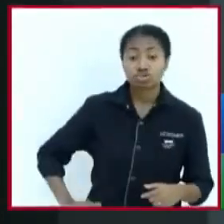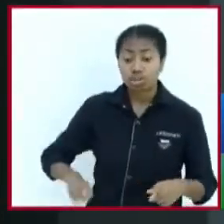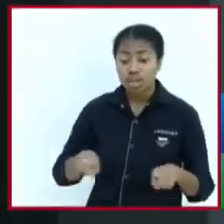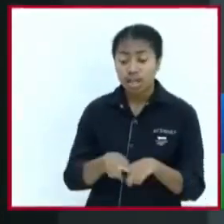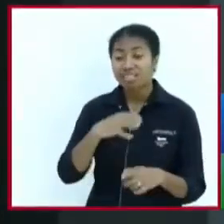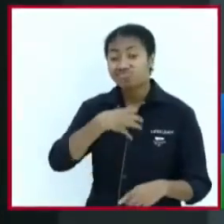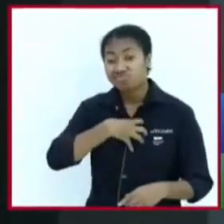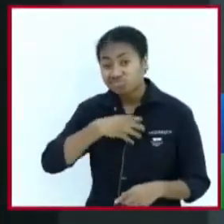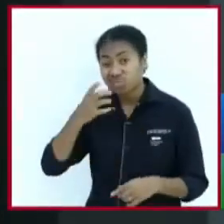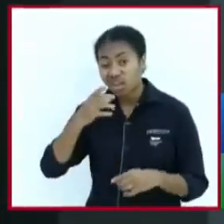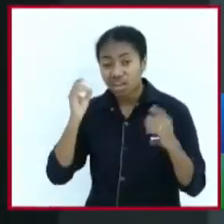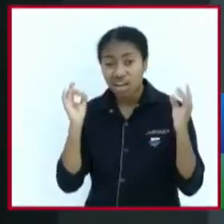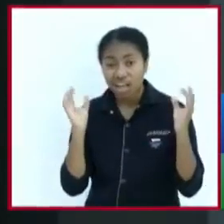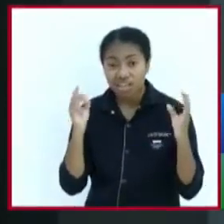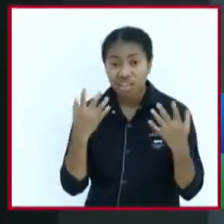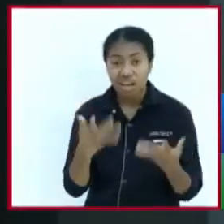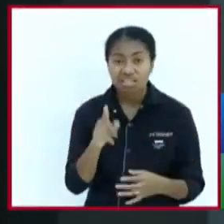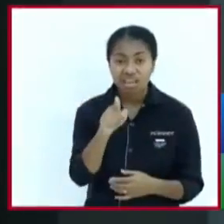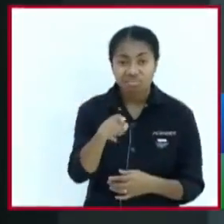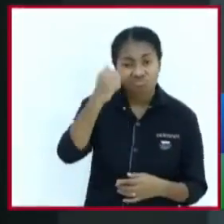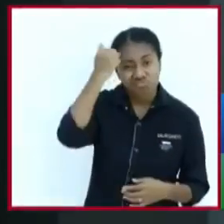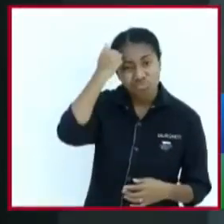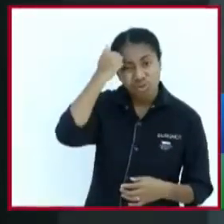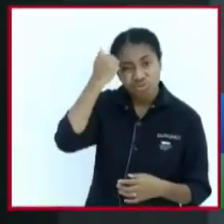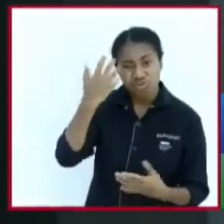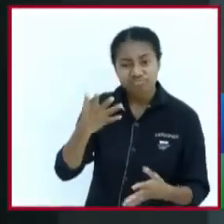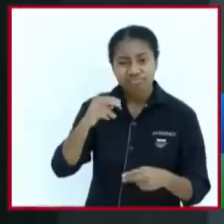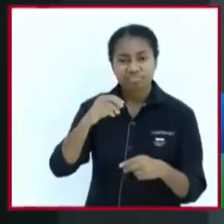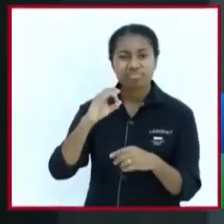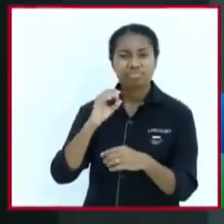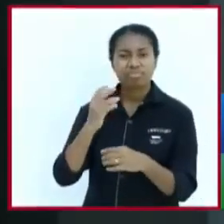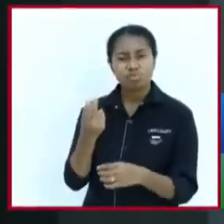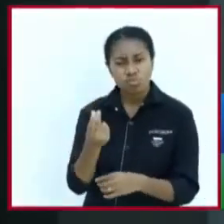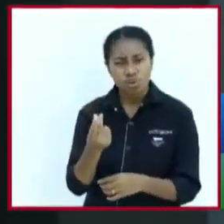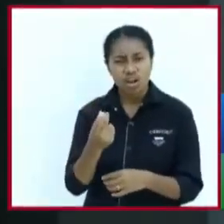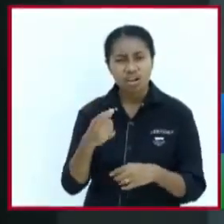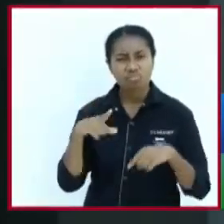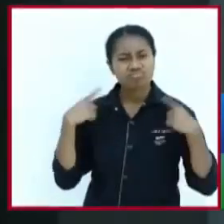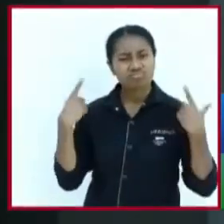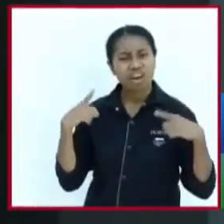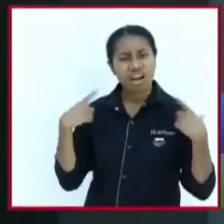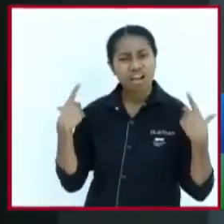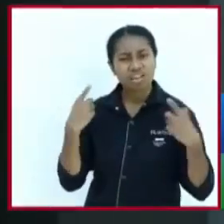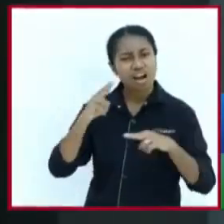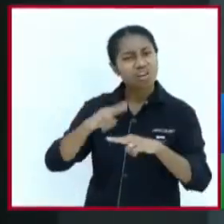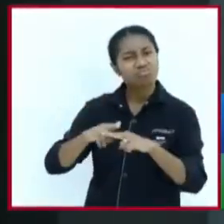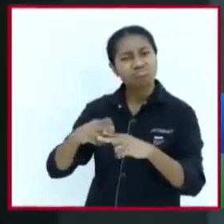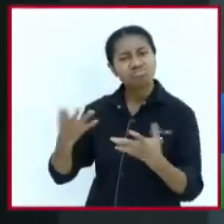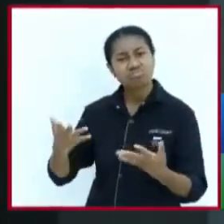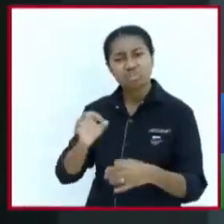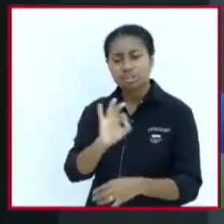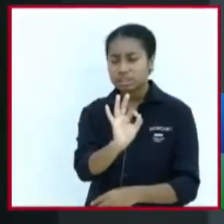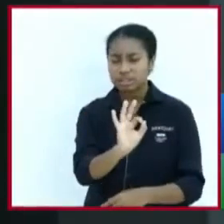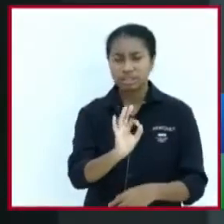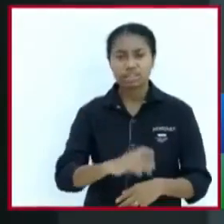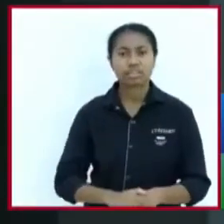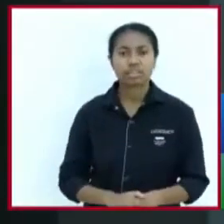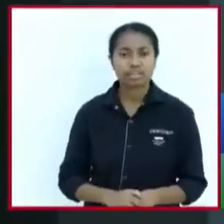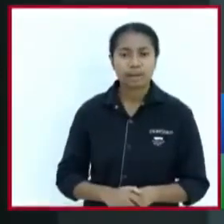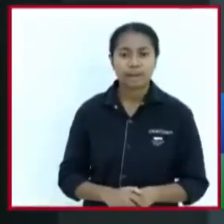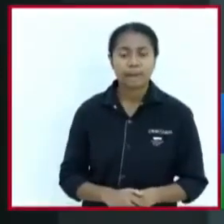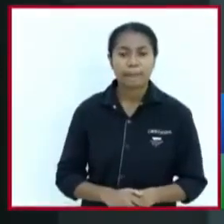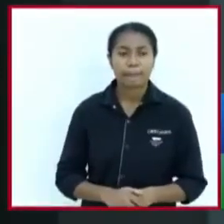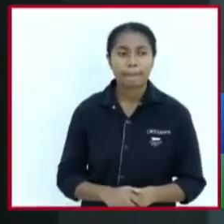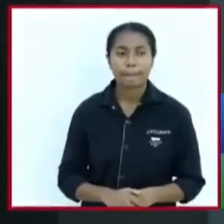hanya gara-gara jodoh kedudukan dan kekayaan Hai HP